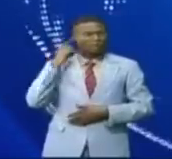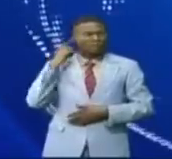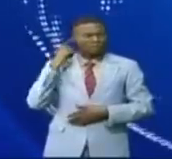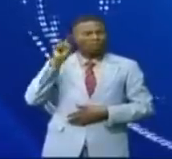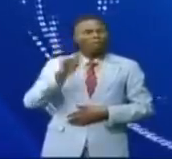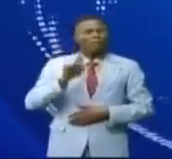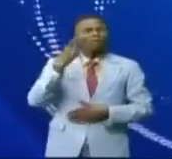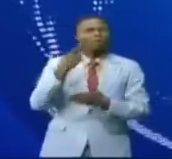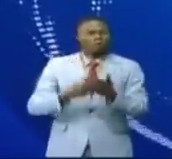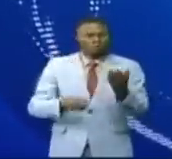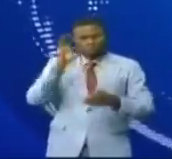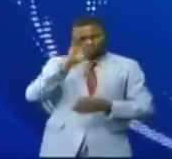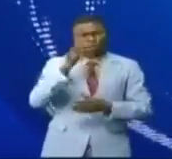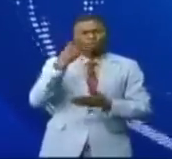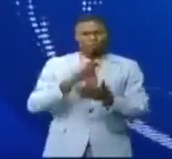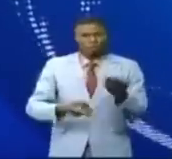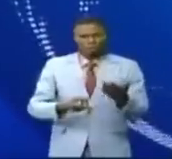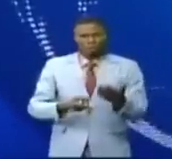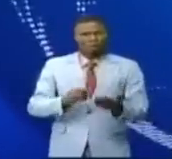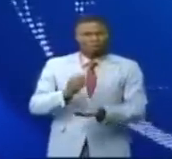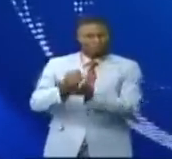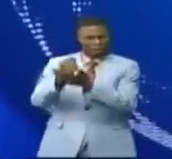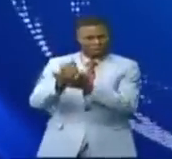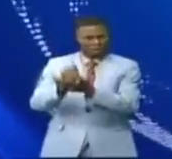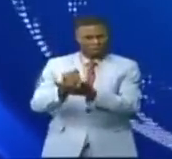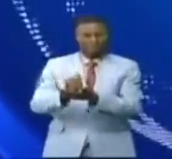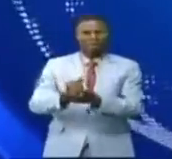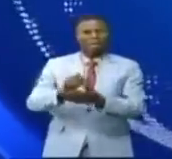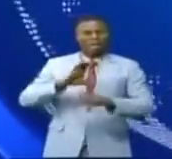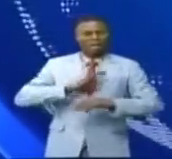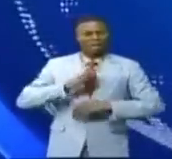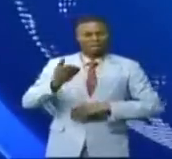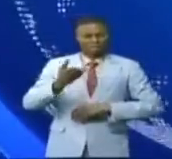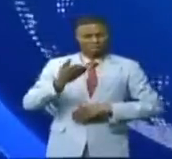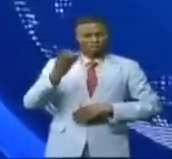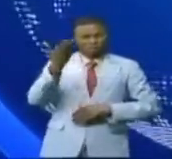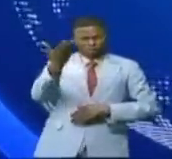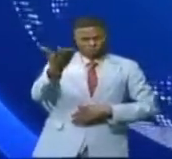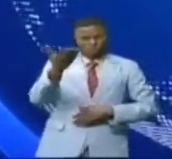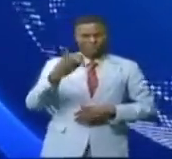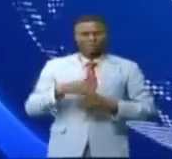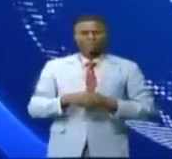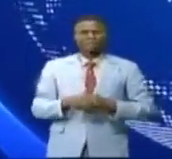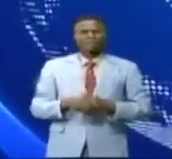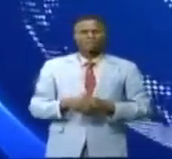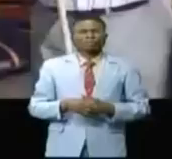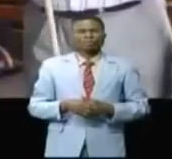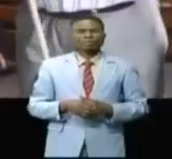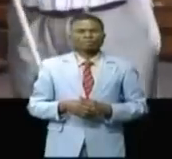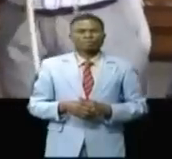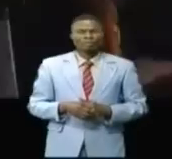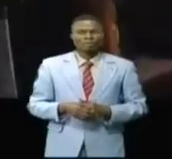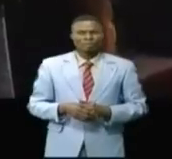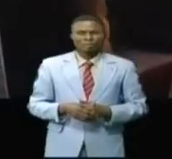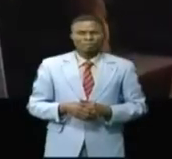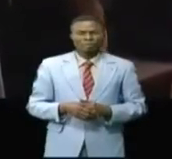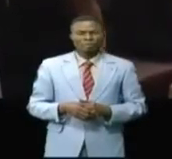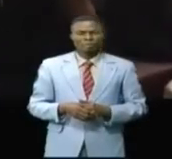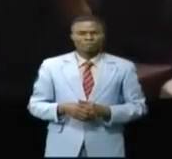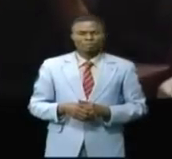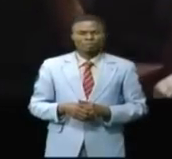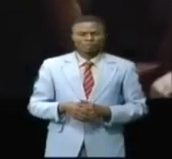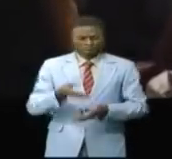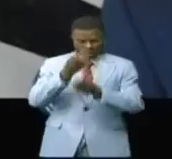veulent ce qu'ils cherchent en vue de les aider anastasie dont vous nous en parle pour plus de détails et les mal voyants étaient à